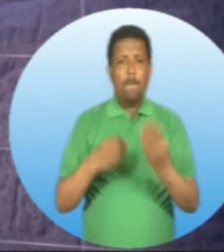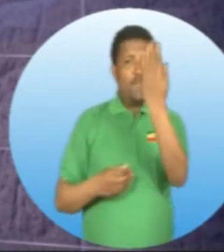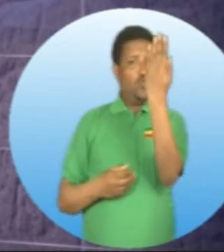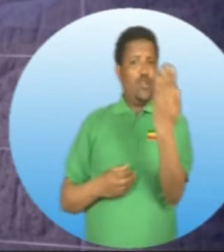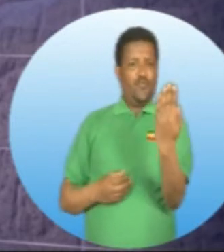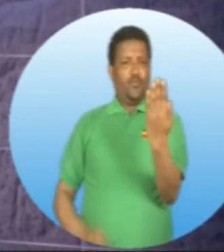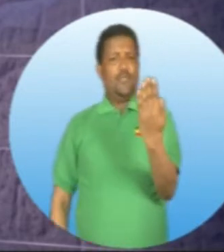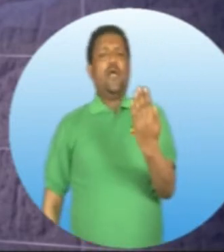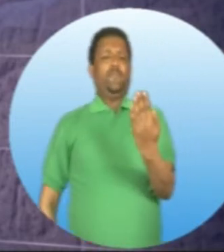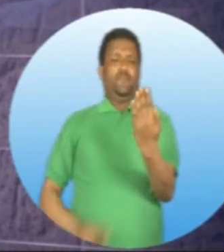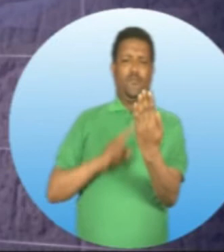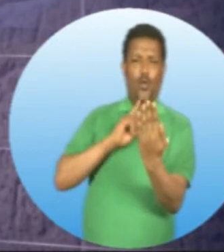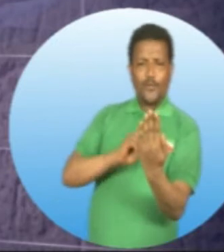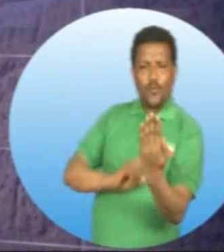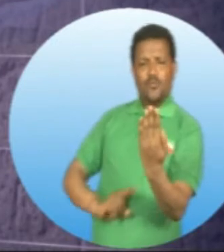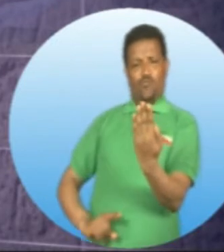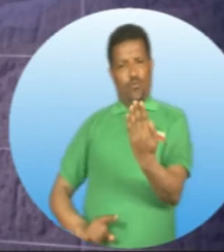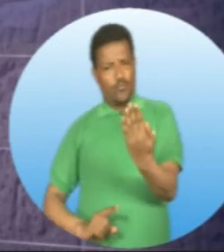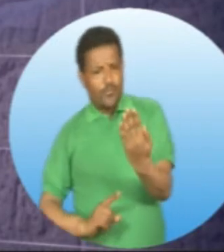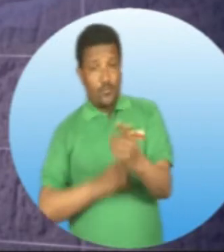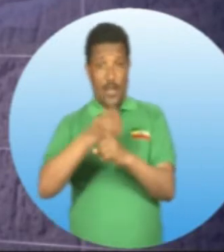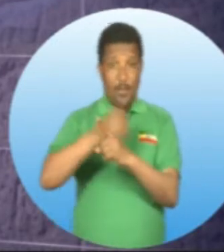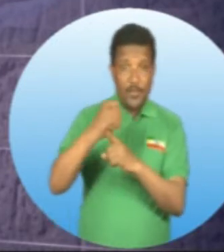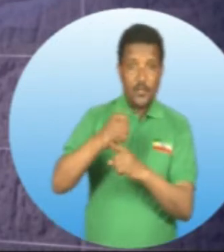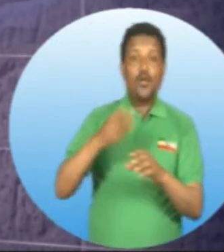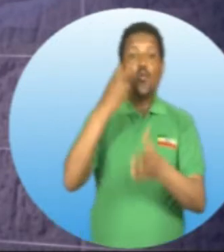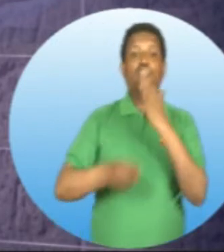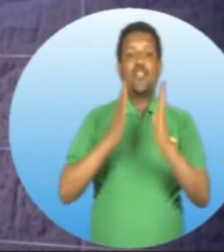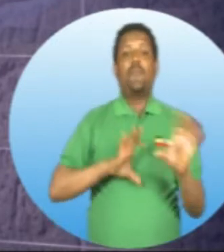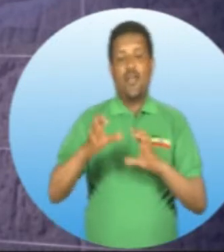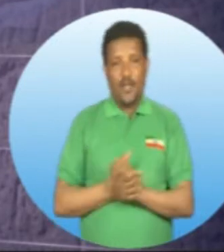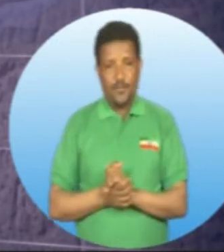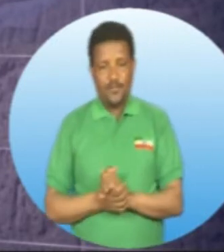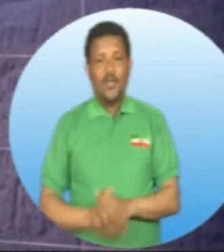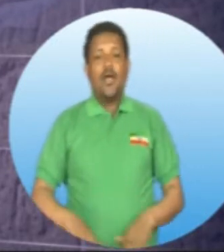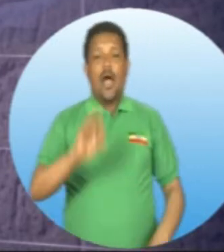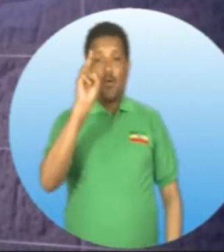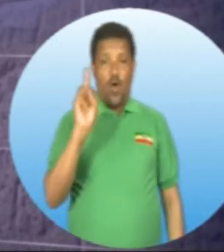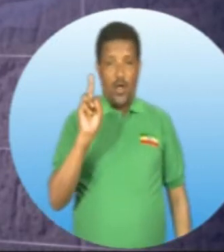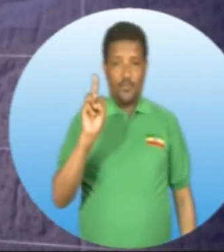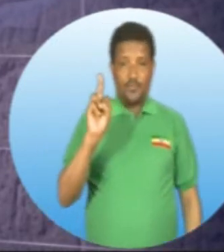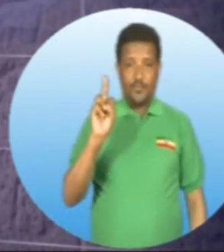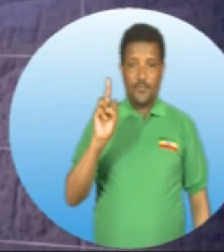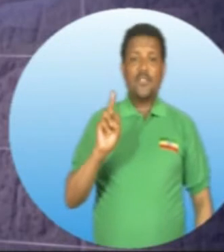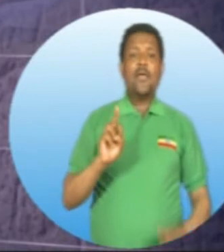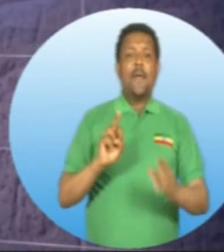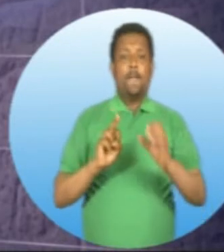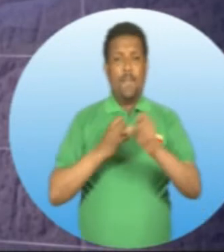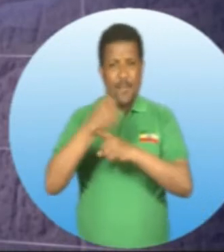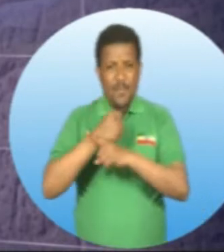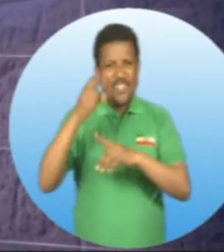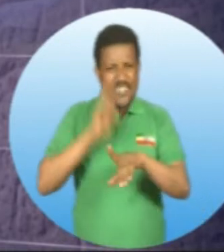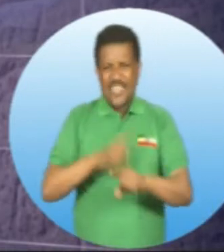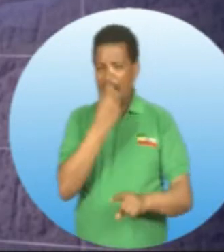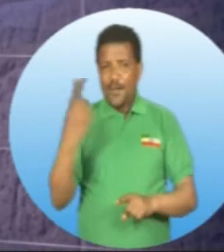በመስታወት ፊት ቆሞ እንቅስቃሴን ያዩ መለማመድ ውጤታማ ያደርጋል። ሐመሩሃ